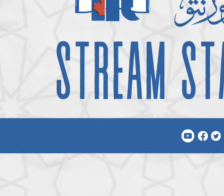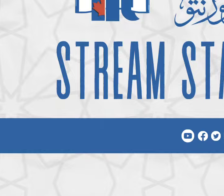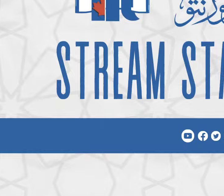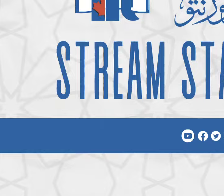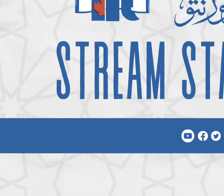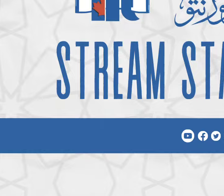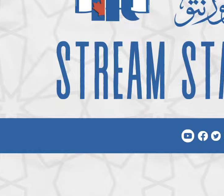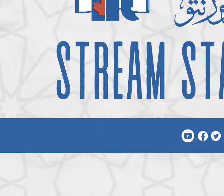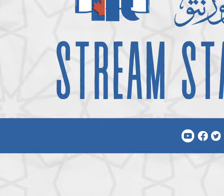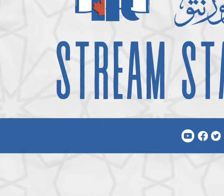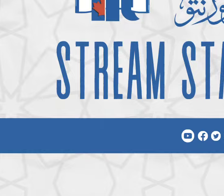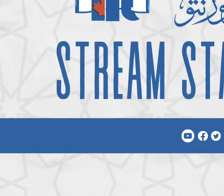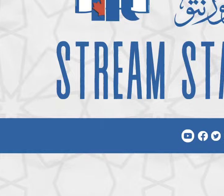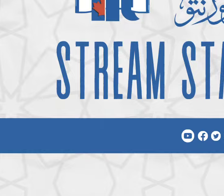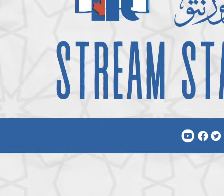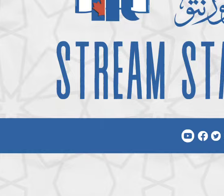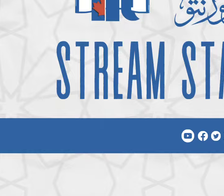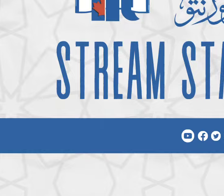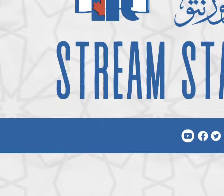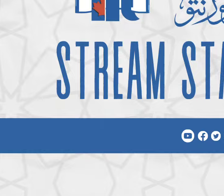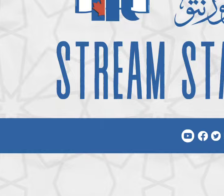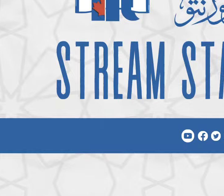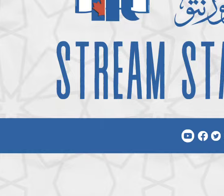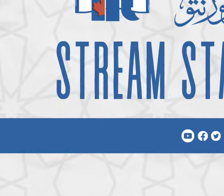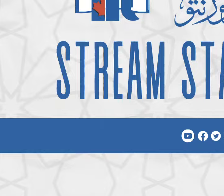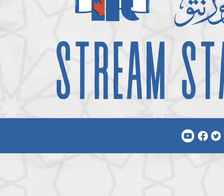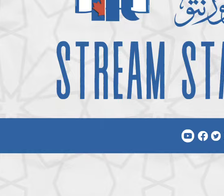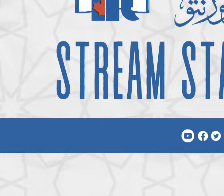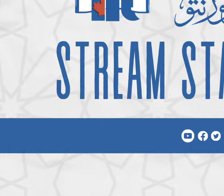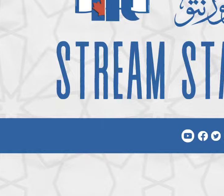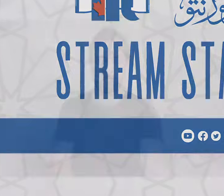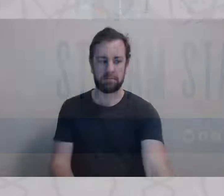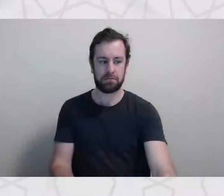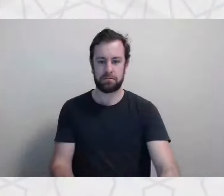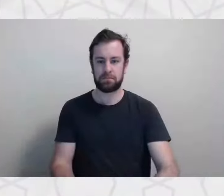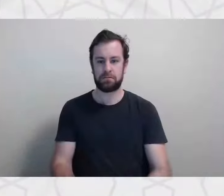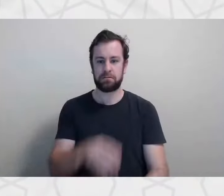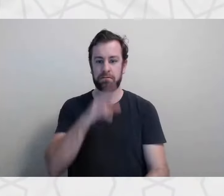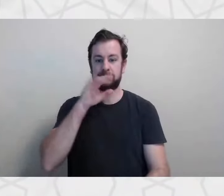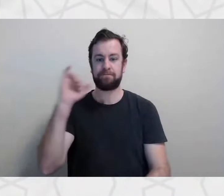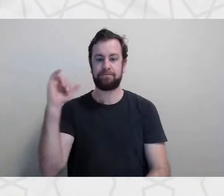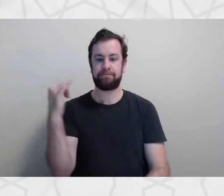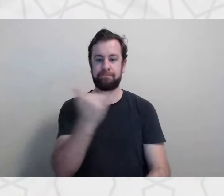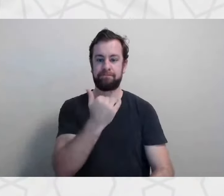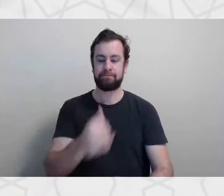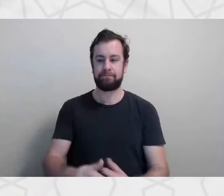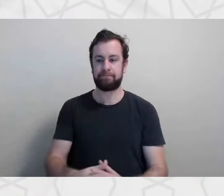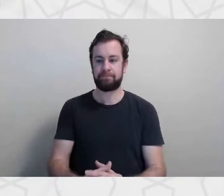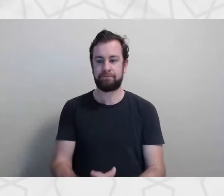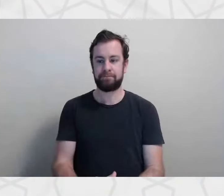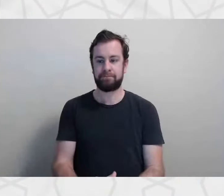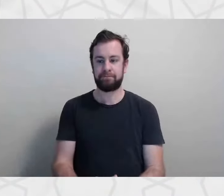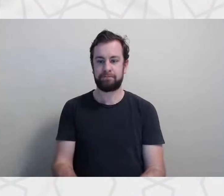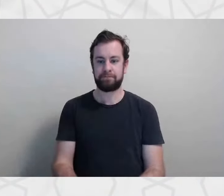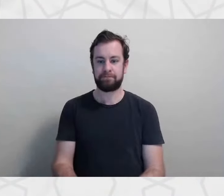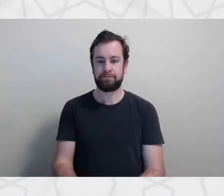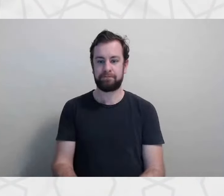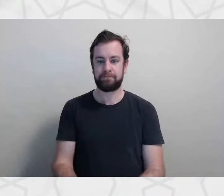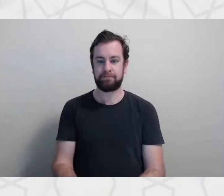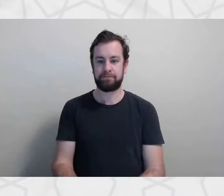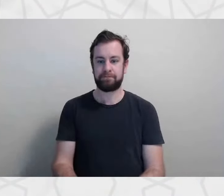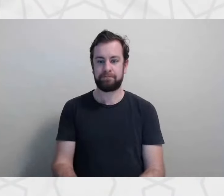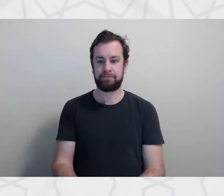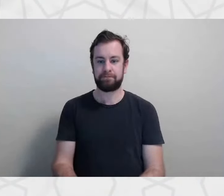ولي الصالحين وأشهد أن محمدًا عبده ورسوله خاتم الأنبياء